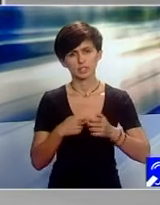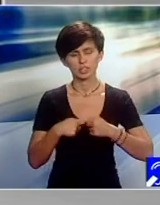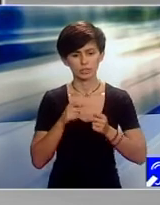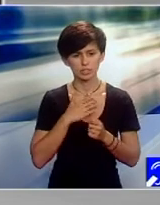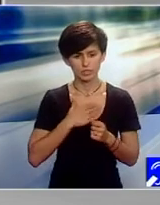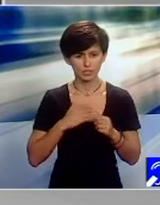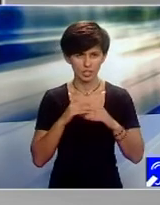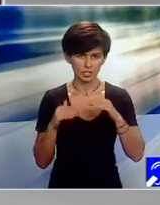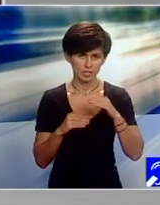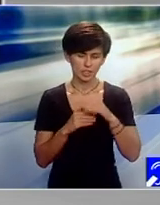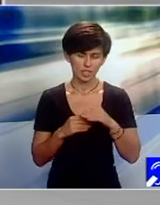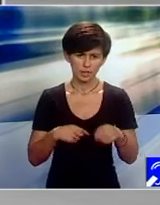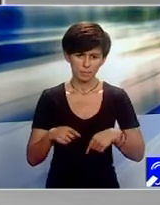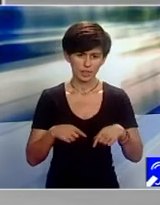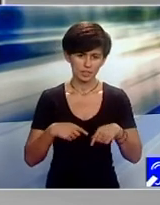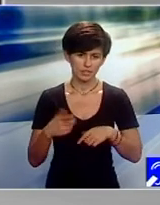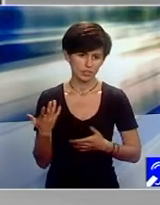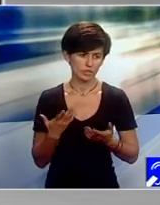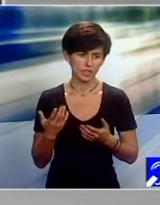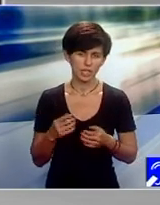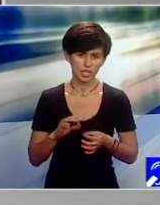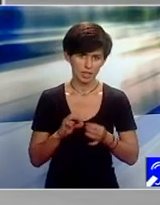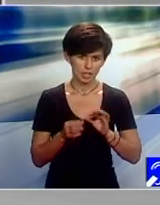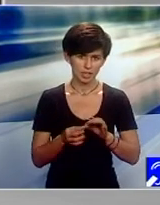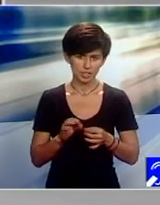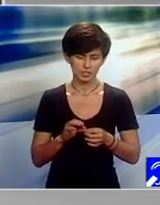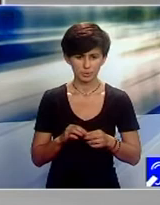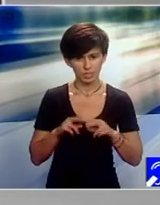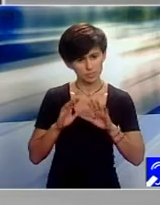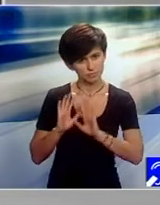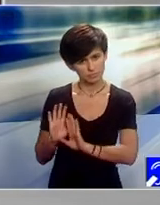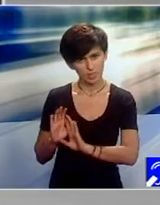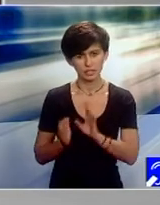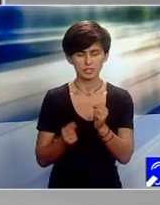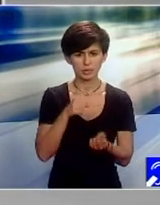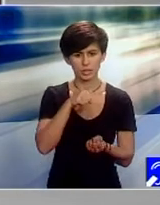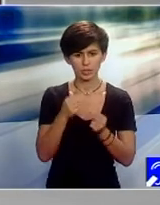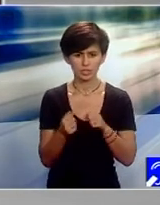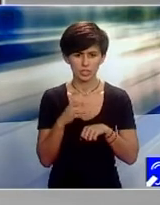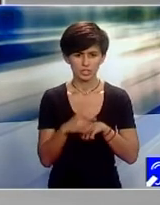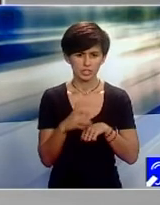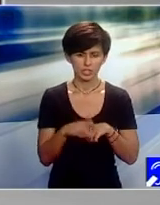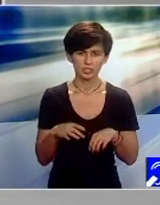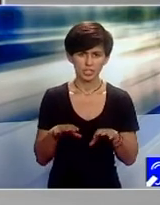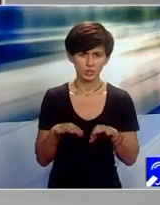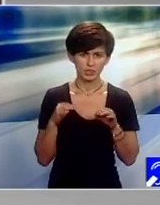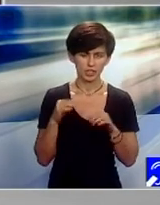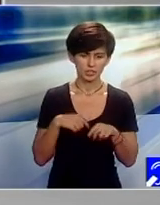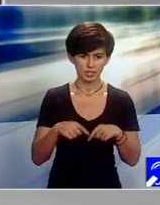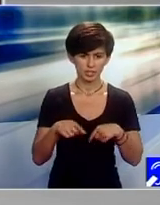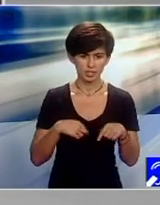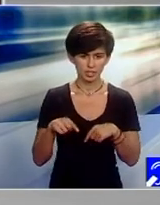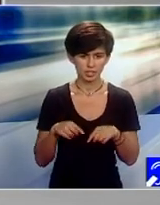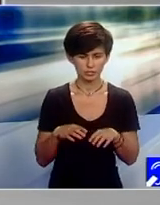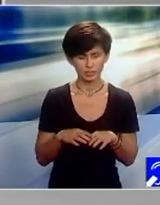reducerea traficului. Reducerea traficului înseamnă, hai să ne mai lăsăm și mașinile acasă și să încercăm variante de transport alternative, și